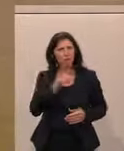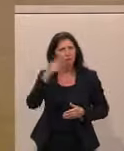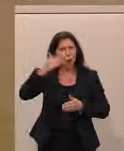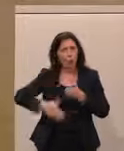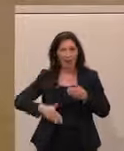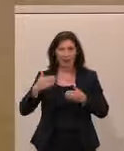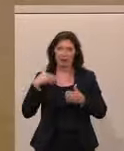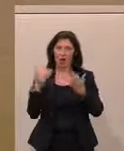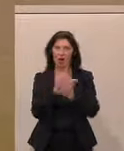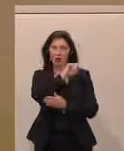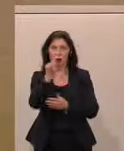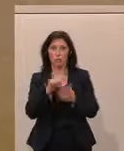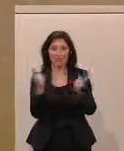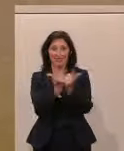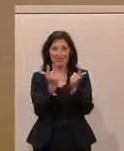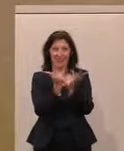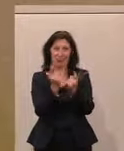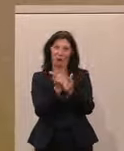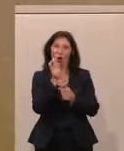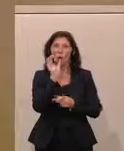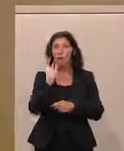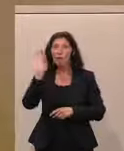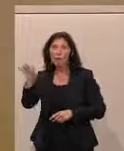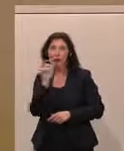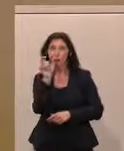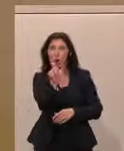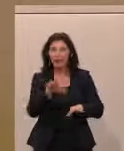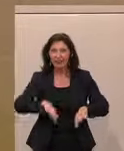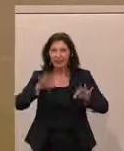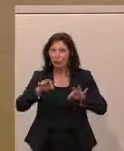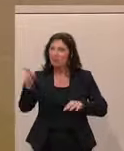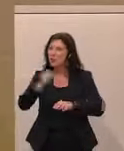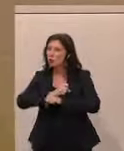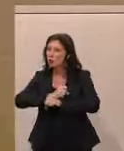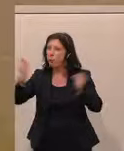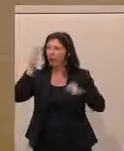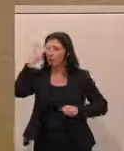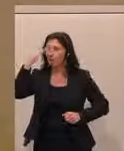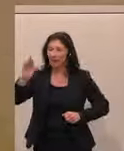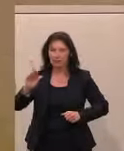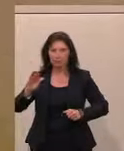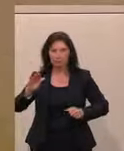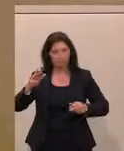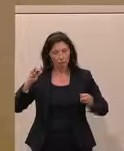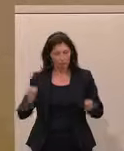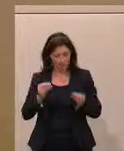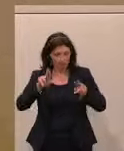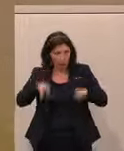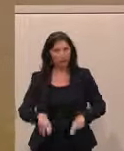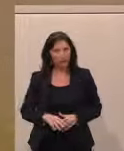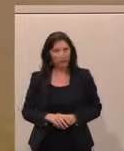gefundene Bezeichnung eines Sprengmeisters, die ist sachlich berechtigt. Diese